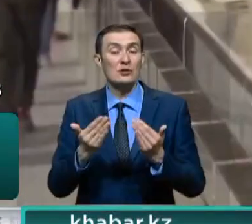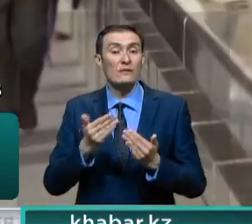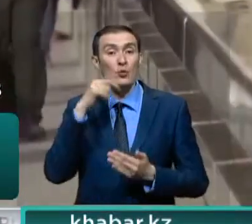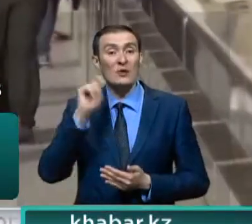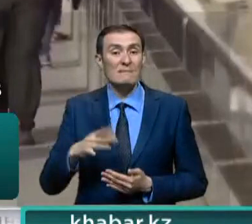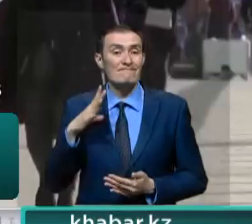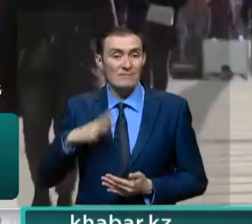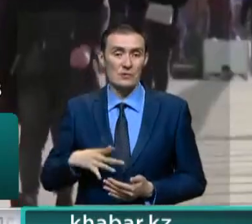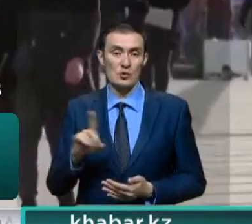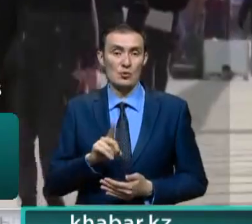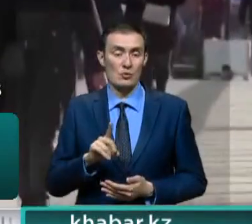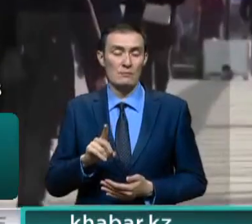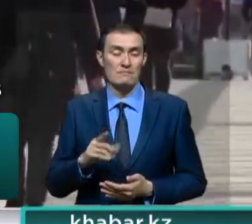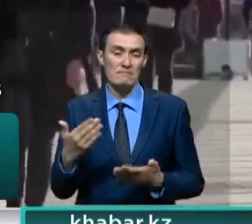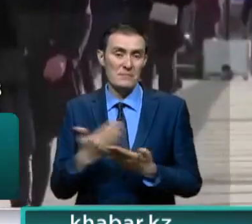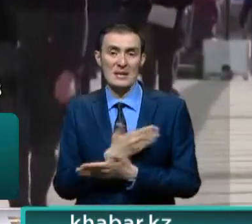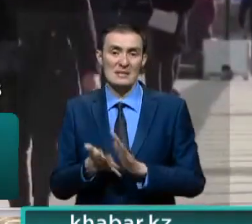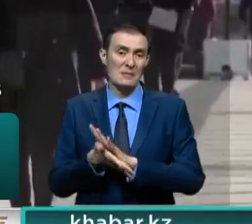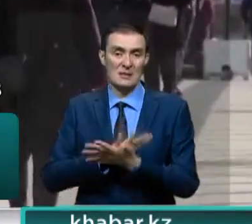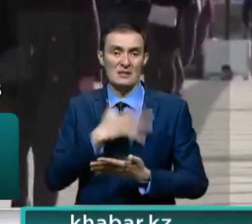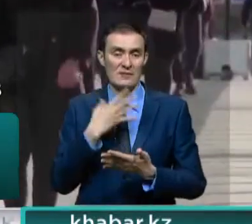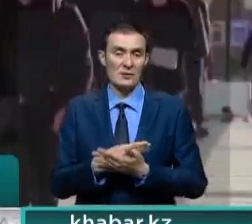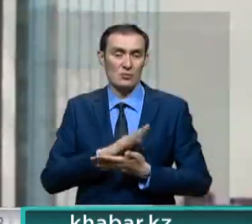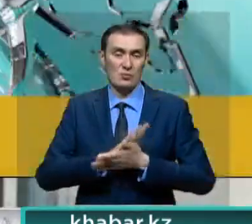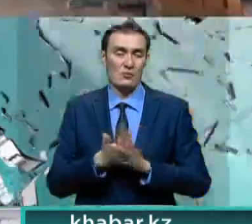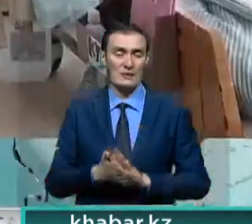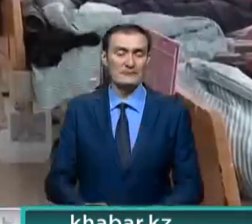могли вынудить главу правительства пересмотреть позицию.